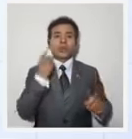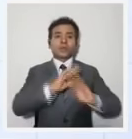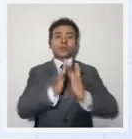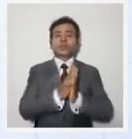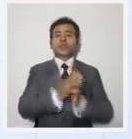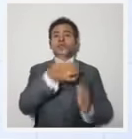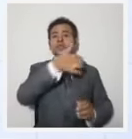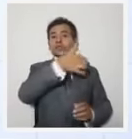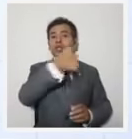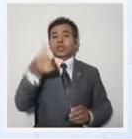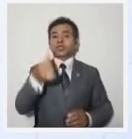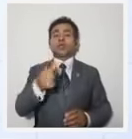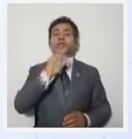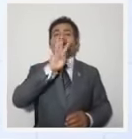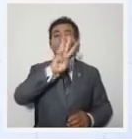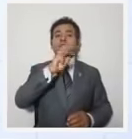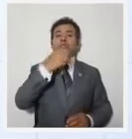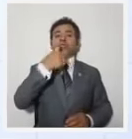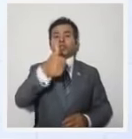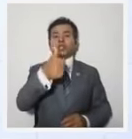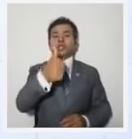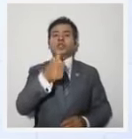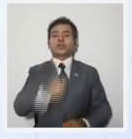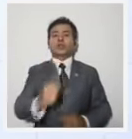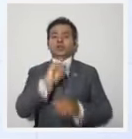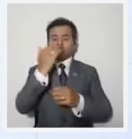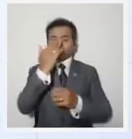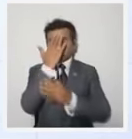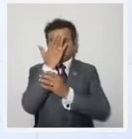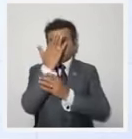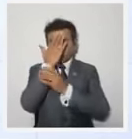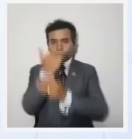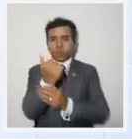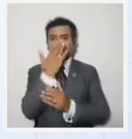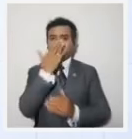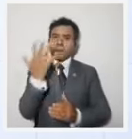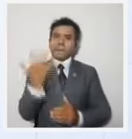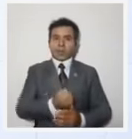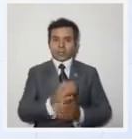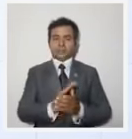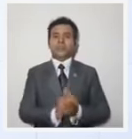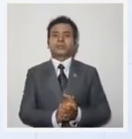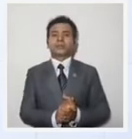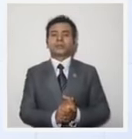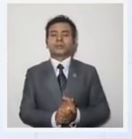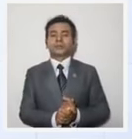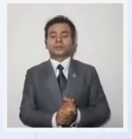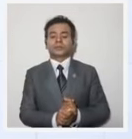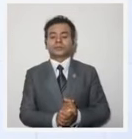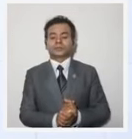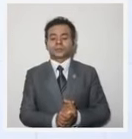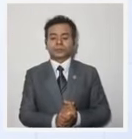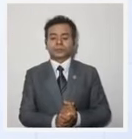দুঃখিত, আমি একটু সংশোধন করি, আমাদের 24 ঘন্টায় শনাক্ত হয়েছে 636 জন।